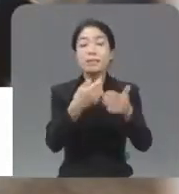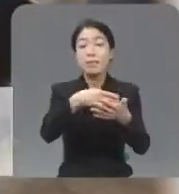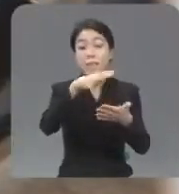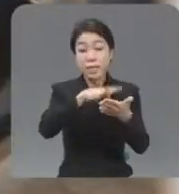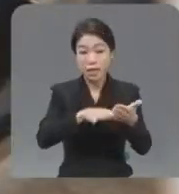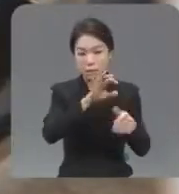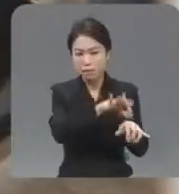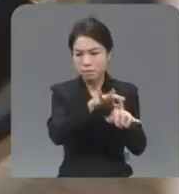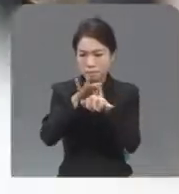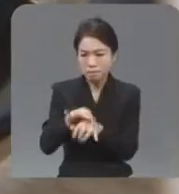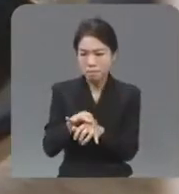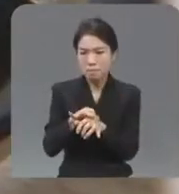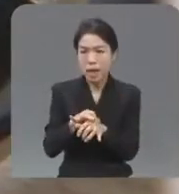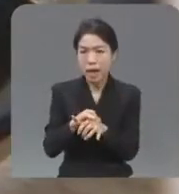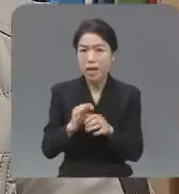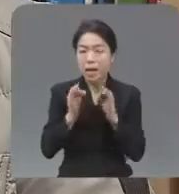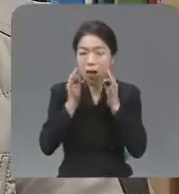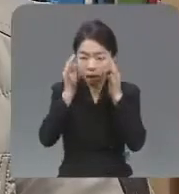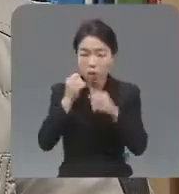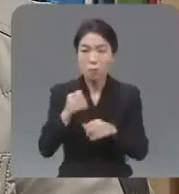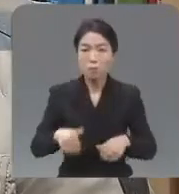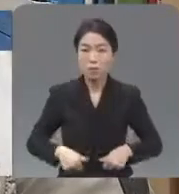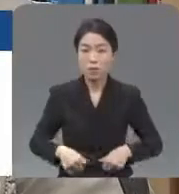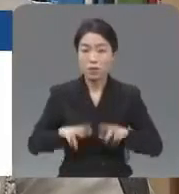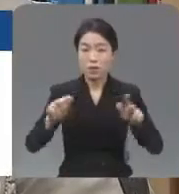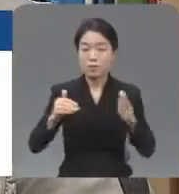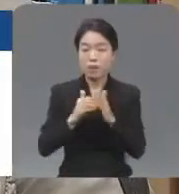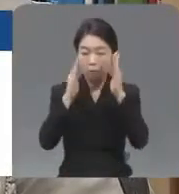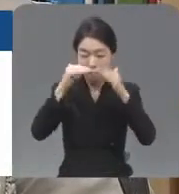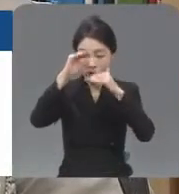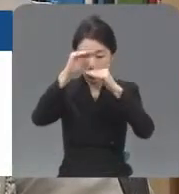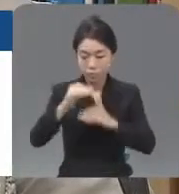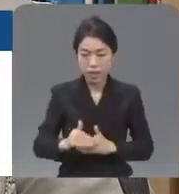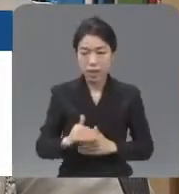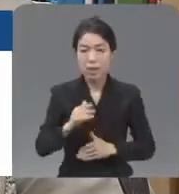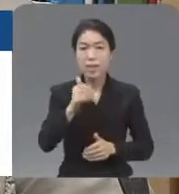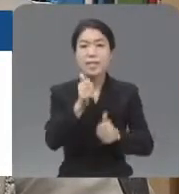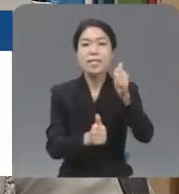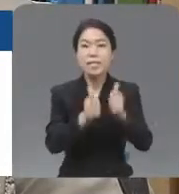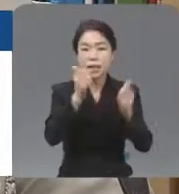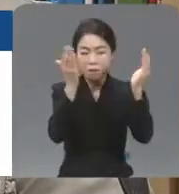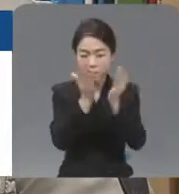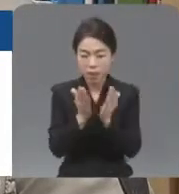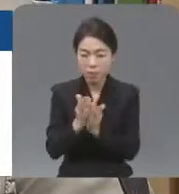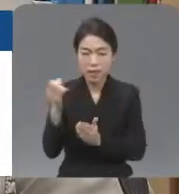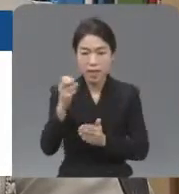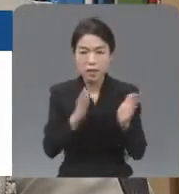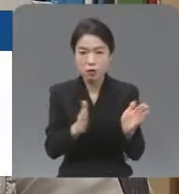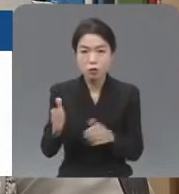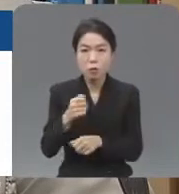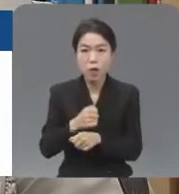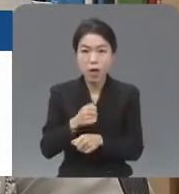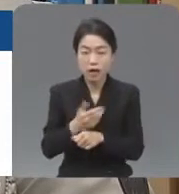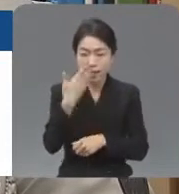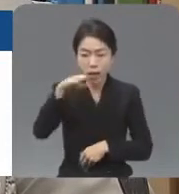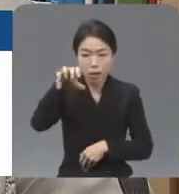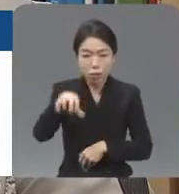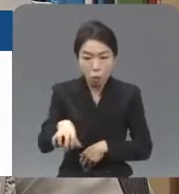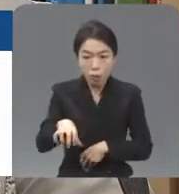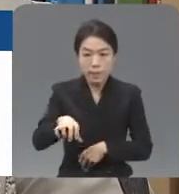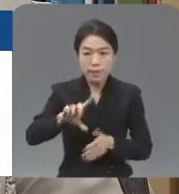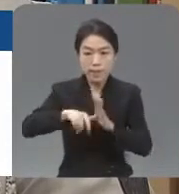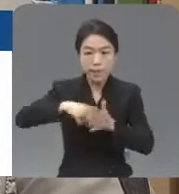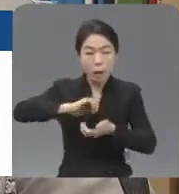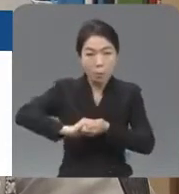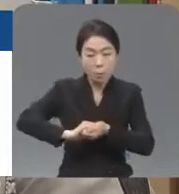적응이 필요합니다. 지금까지 공부한 내용을 철저히 수능에 맞게 재정리하고 낯선 공간에서 주어진 시간에